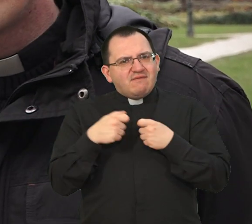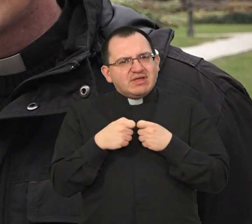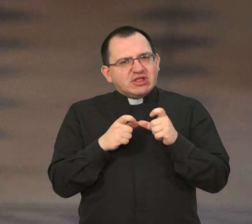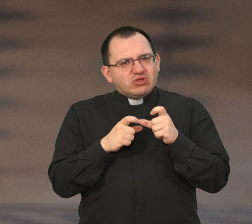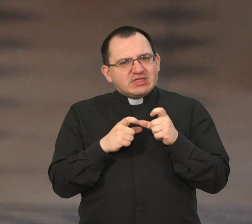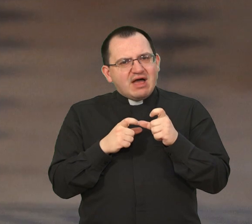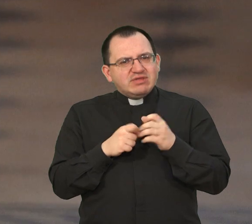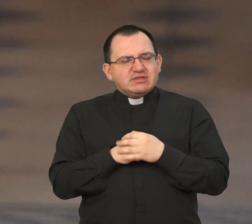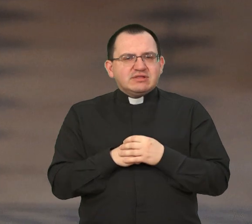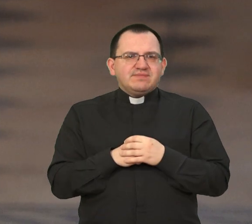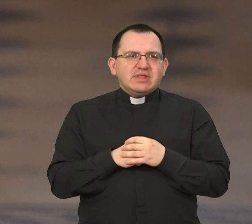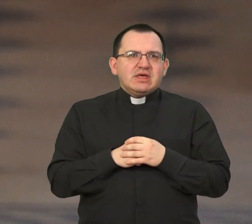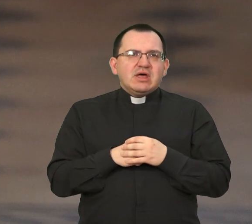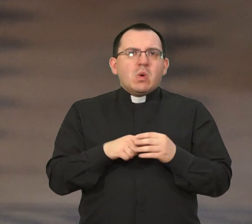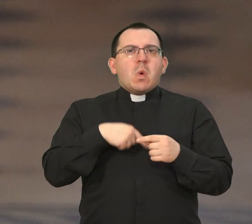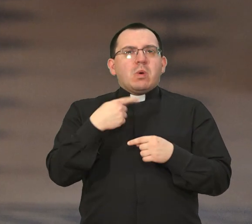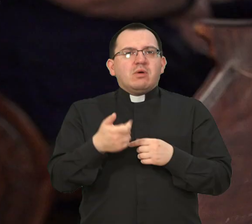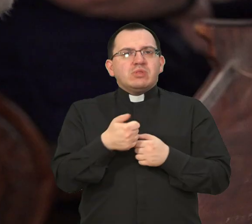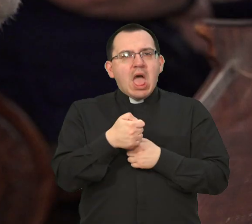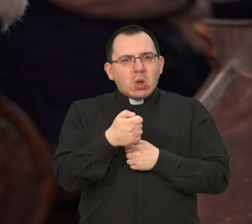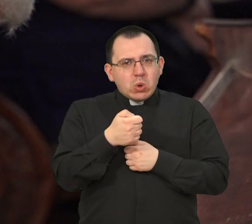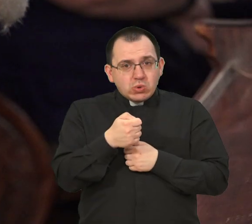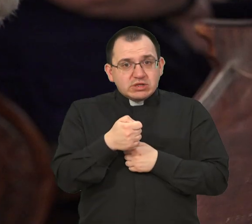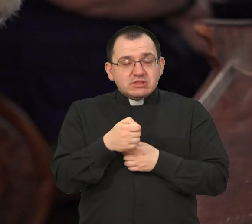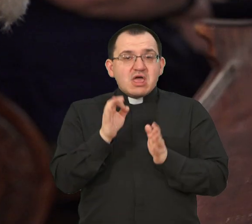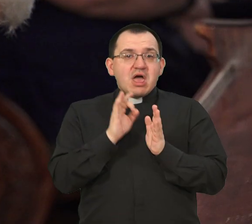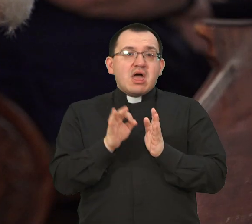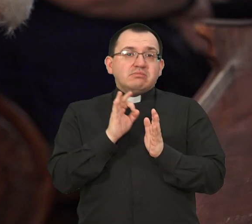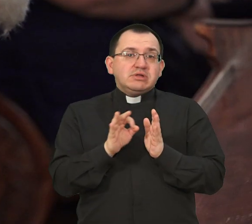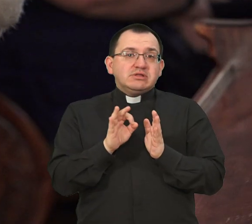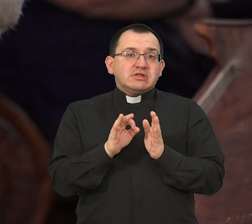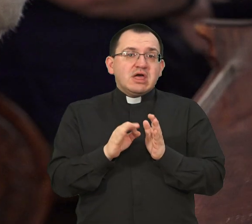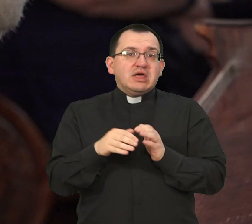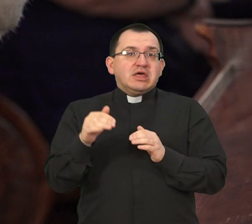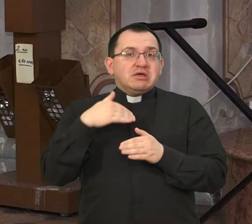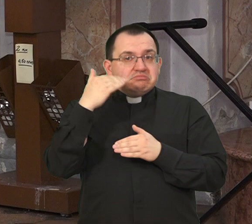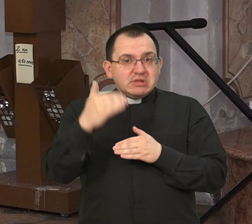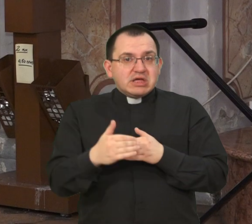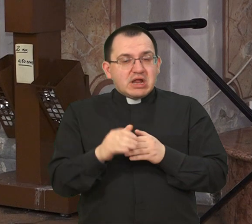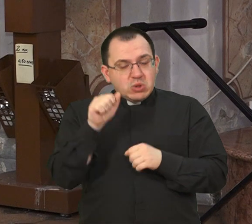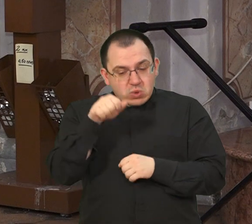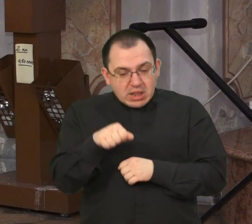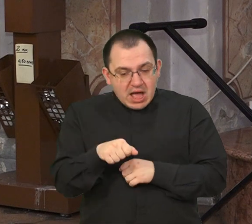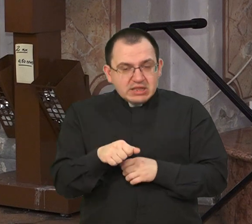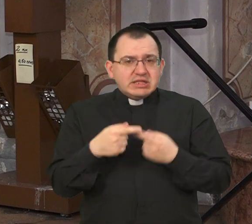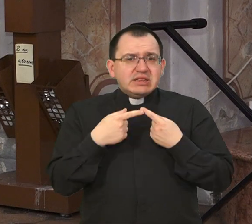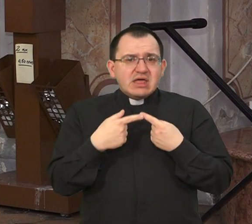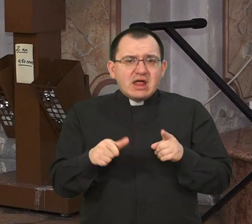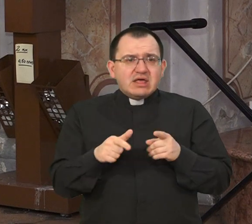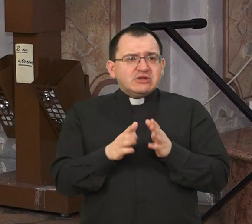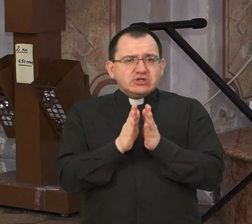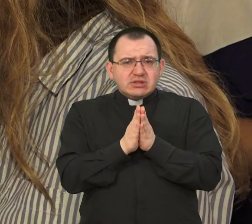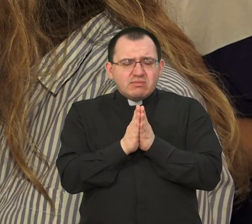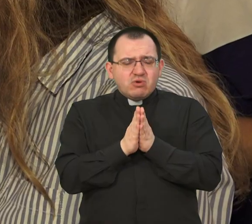Kristovoj. Zatim će biti krunica, sveta misa i euharistijsko klanjanje evo na razne nakane